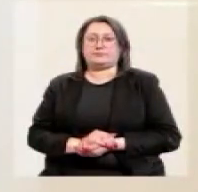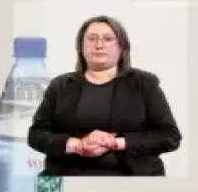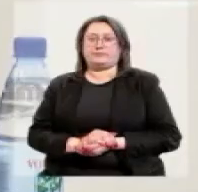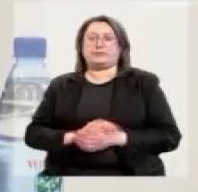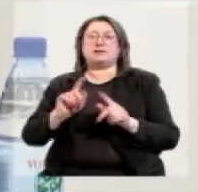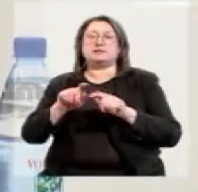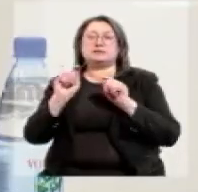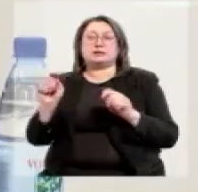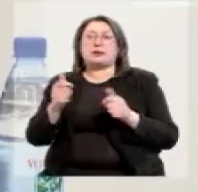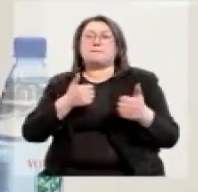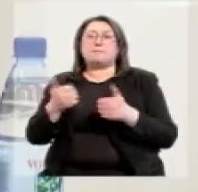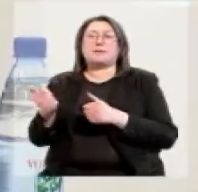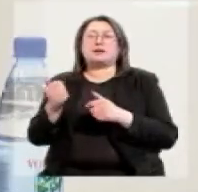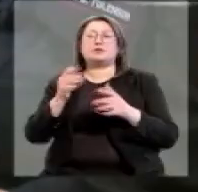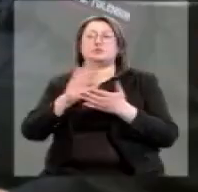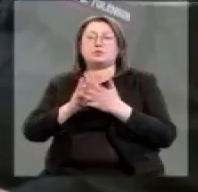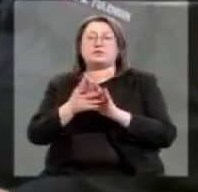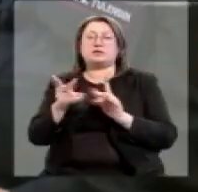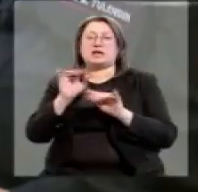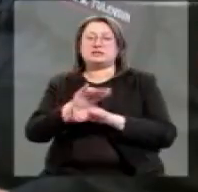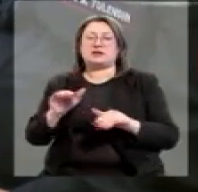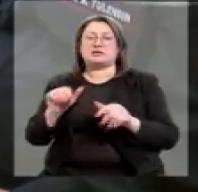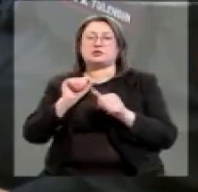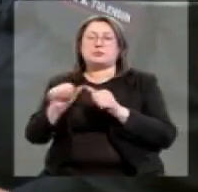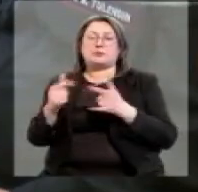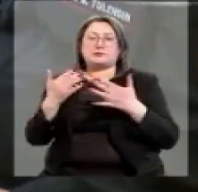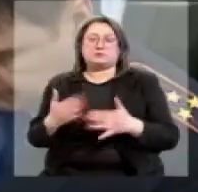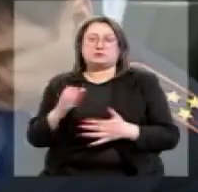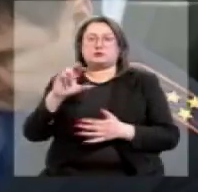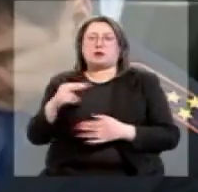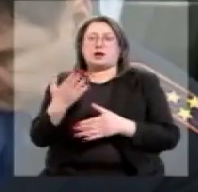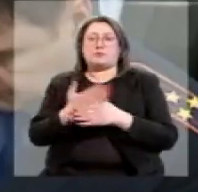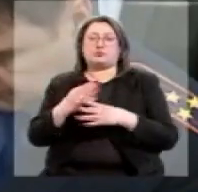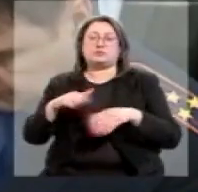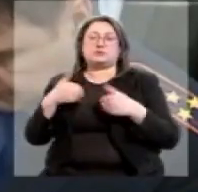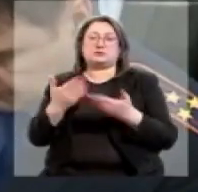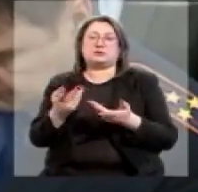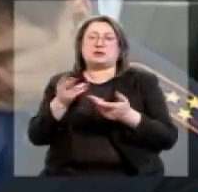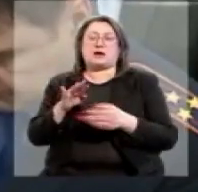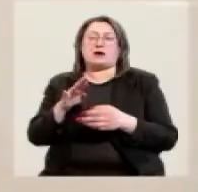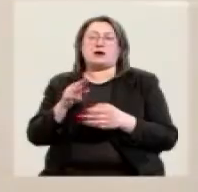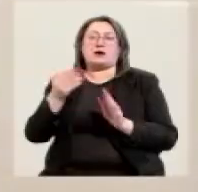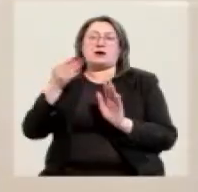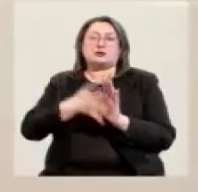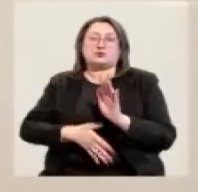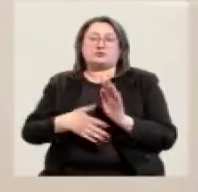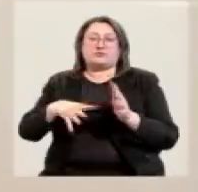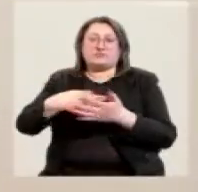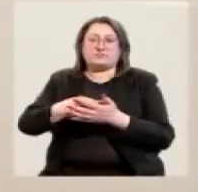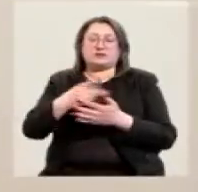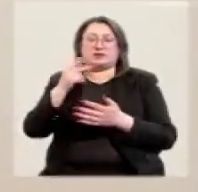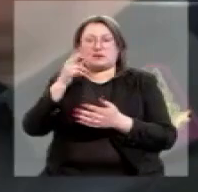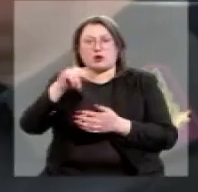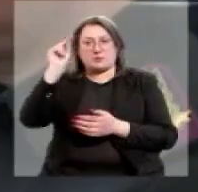Ерекше қажеттілігі бар балалар үшін қолайлы жағдай жасау, мүгедек балалардың оқуға жұмсалған шығындарды өтеу үшін әлеуметтік